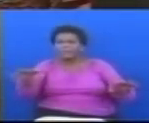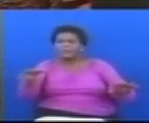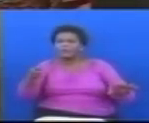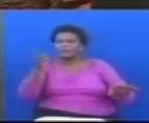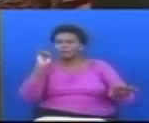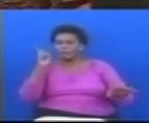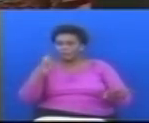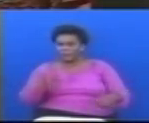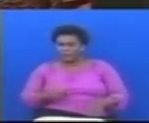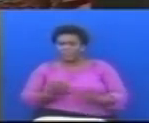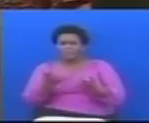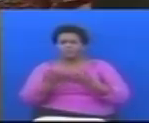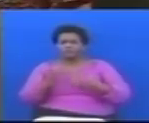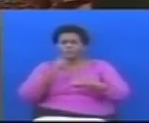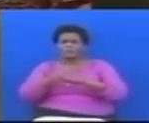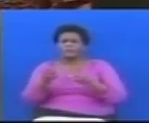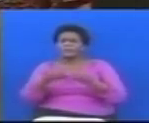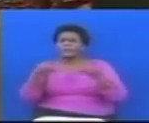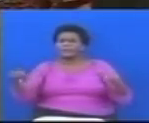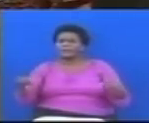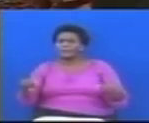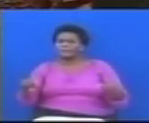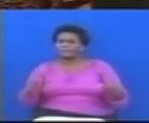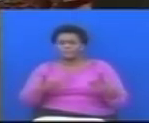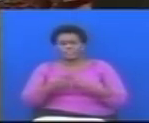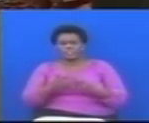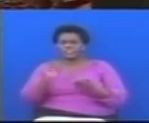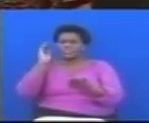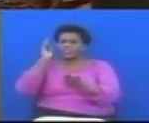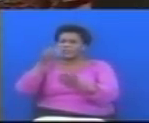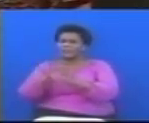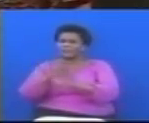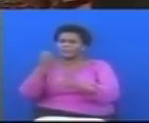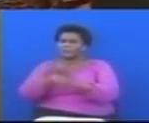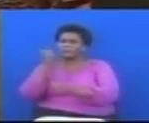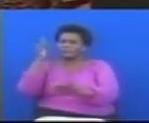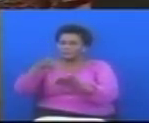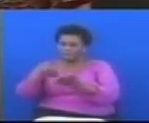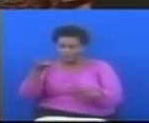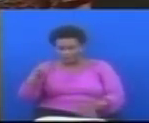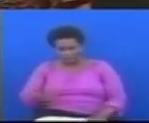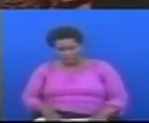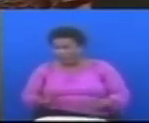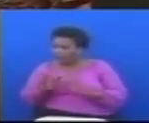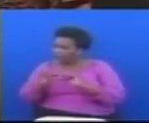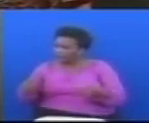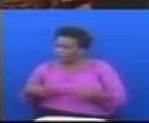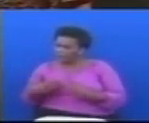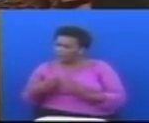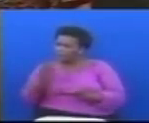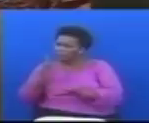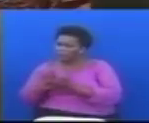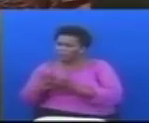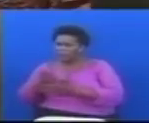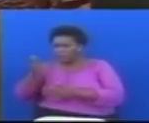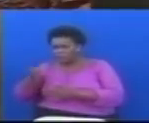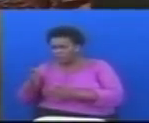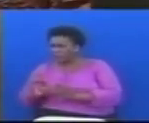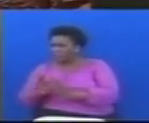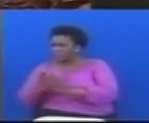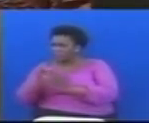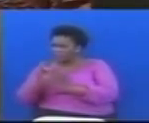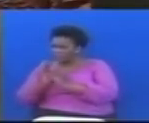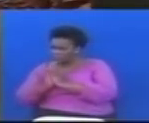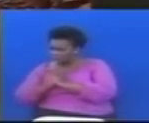kuyafikia. Lakini tu nimshukuru Mheshimiwa Banausi kwa ushirikiano na Mheshimiwa bunge wa Mtwara pamoja na mkandarasi. Kwa sasa hivi